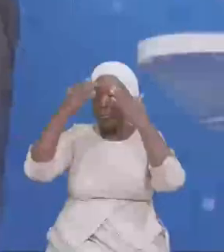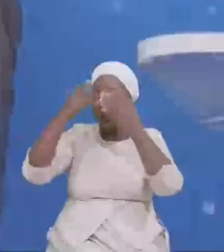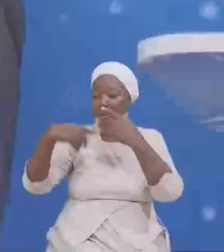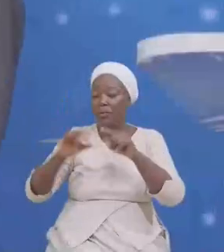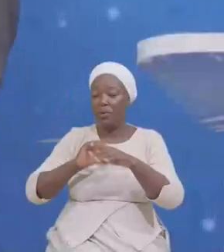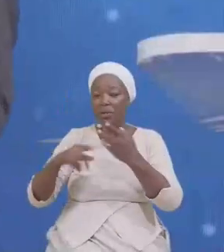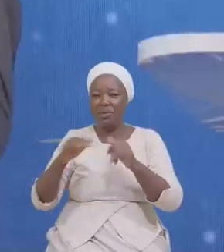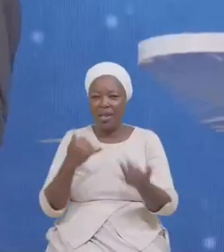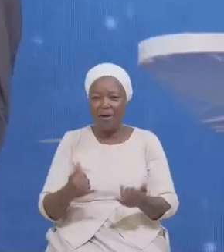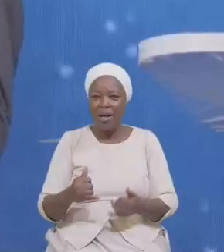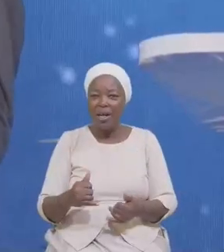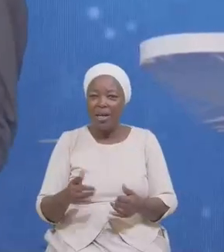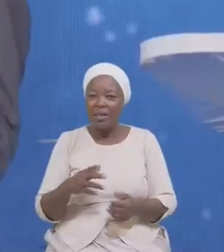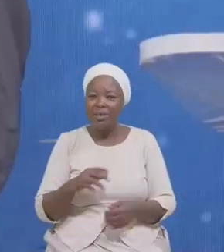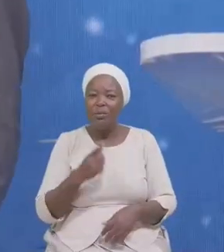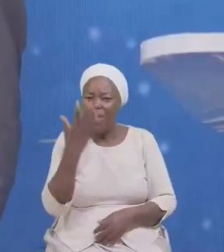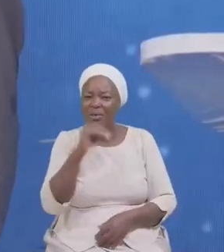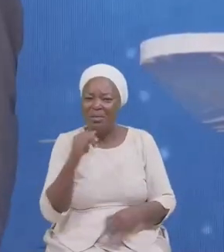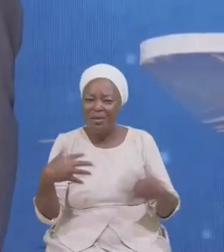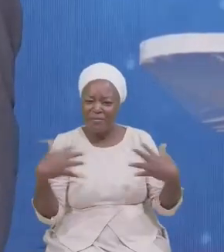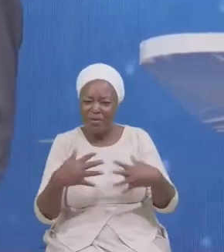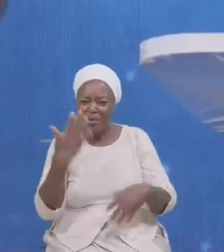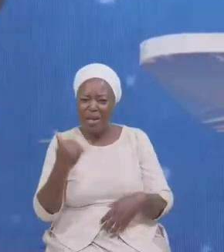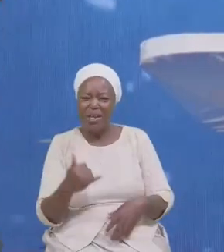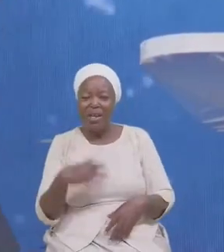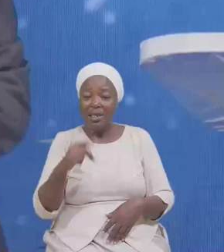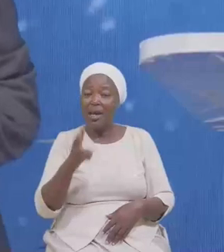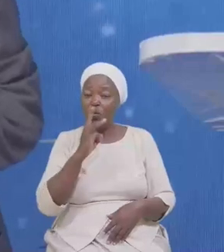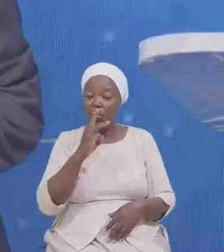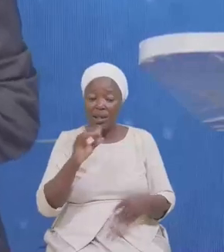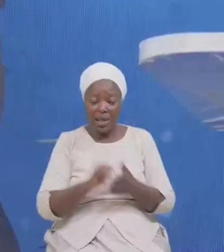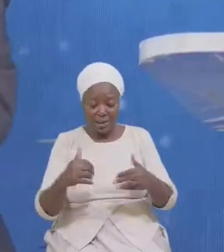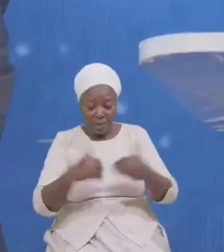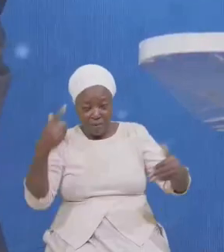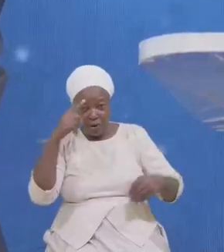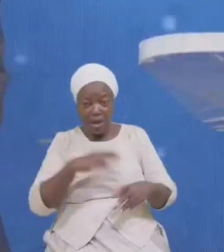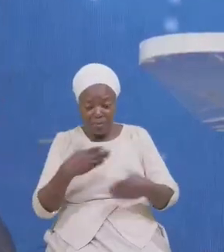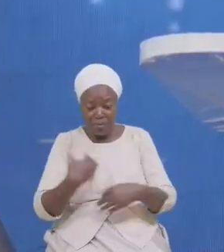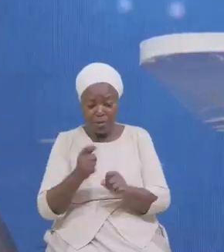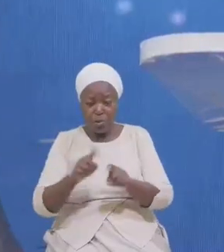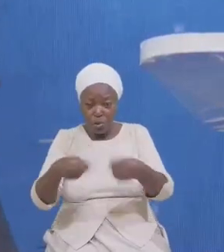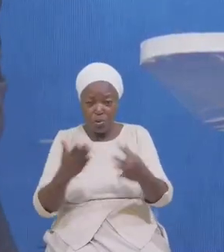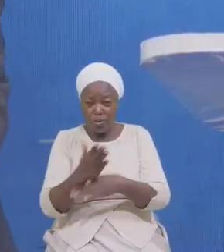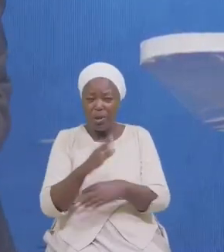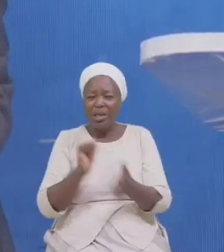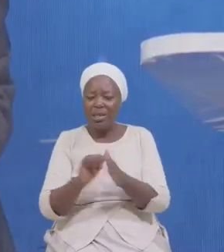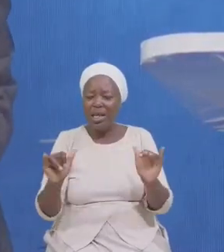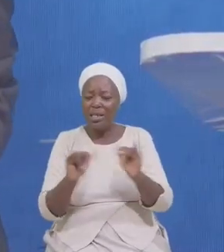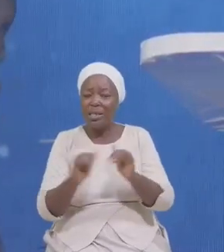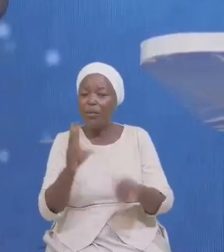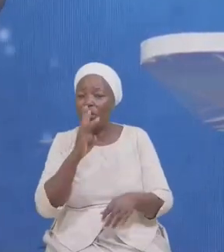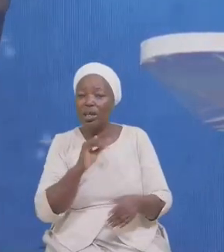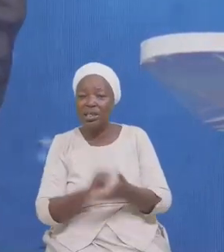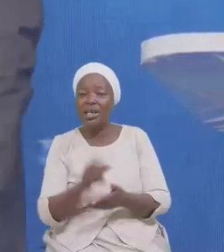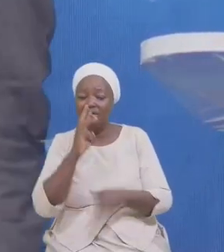Les eaux, la rivière, qui ont tracé le chemin pour toi, pour te laisser passer, cette même eau, cette même rivière, va s'enfermer sur